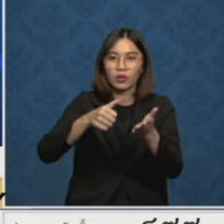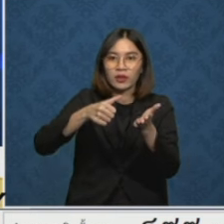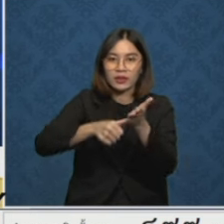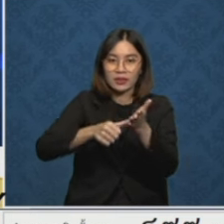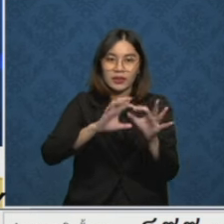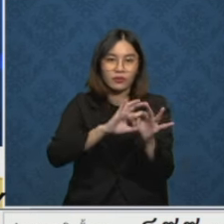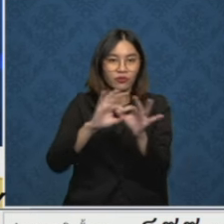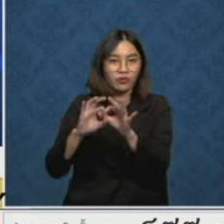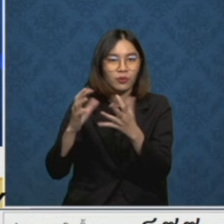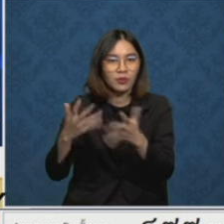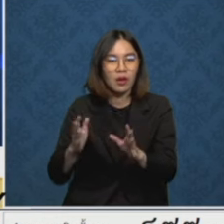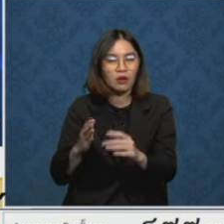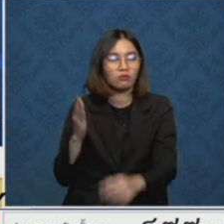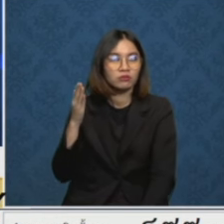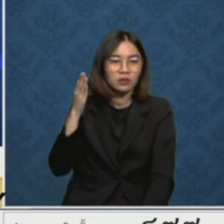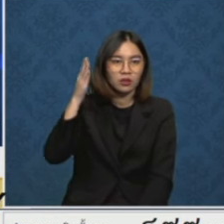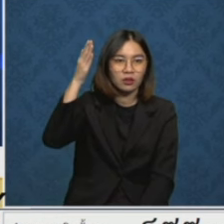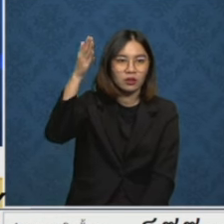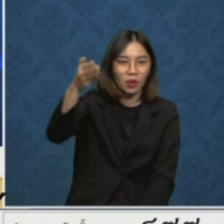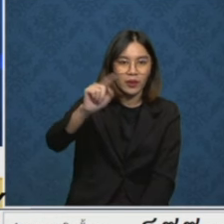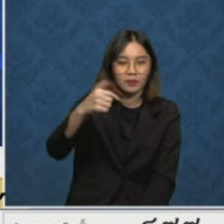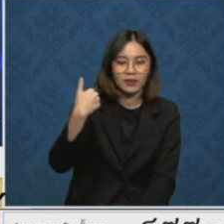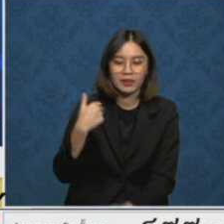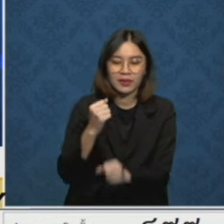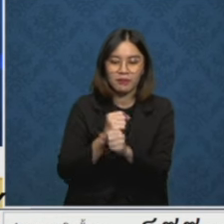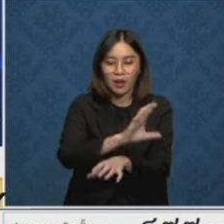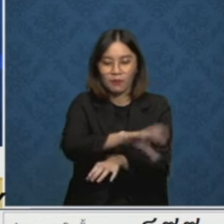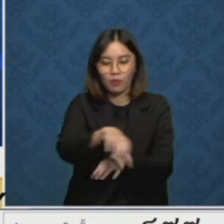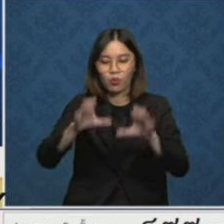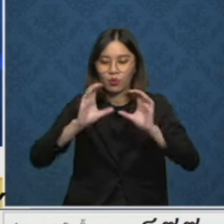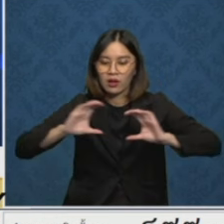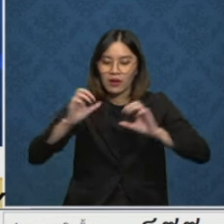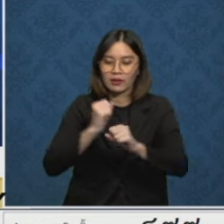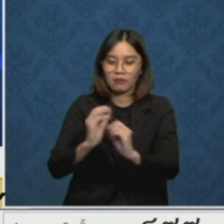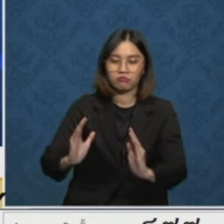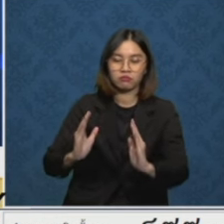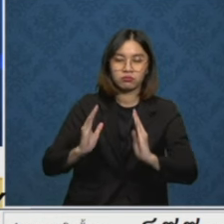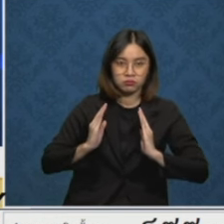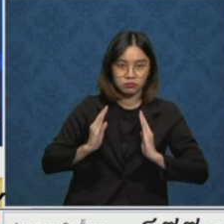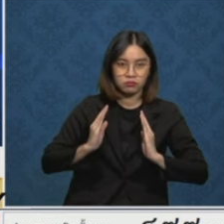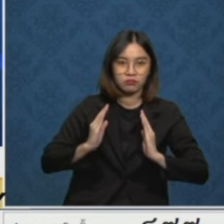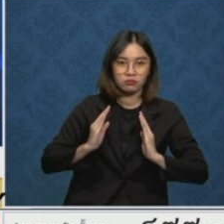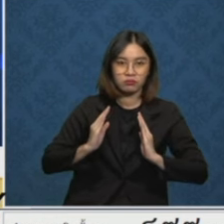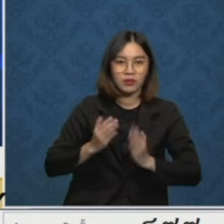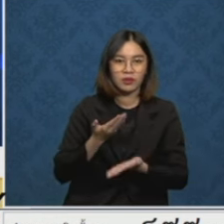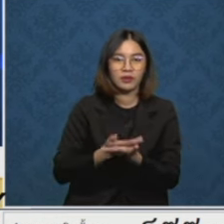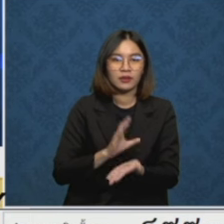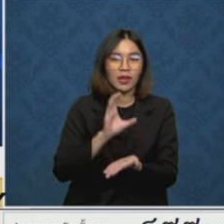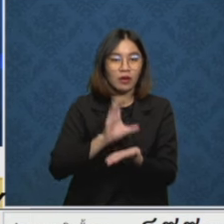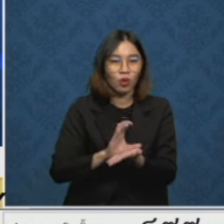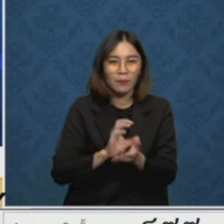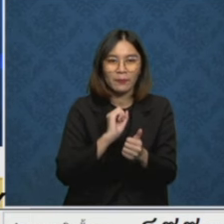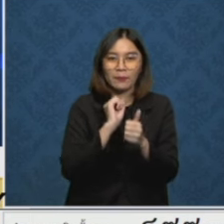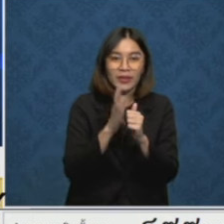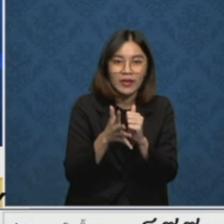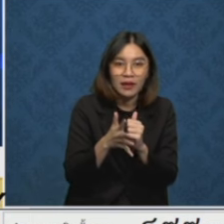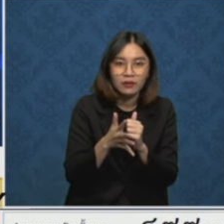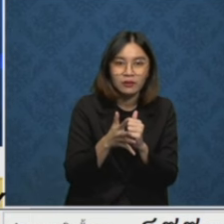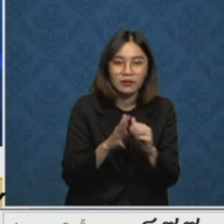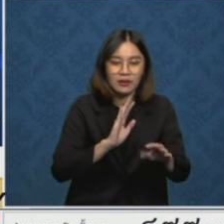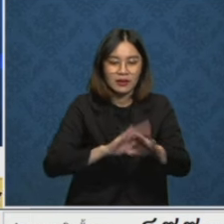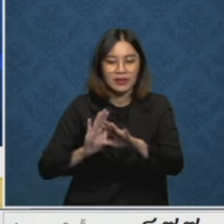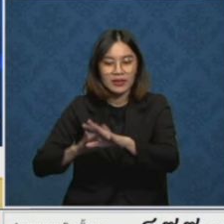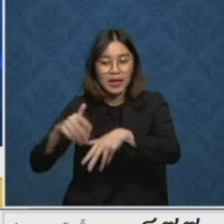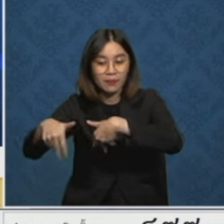แล้วนี่โหวันข้างหน้านี่เดี๋ยวจะมีหน่วยงานรัฐเอาเยี่ยงเอาอย่างนะคะใช้งบประมาณประจำปีไม่ทันแล้วก็เรียกประชา